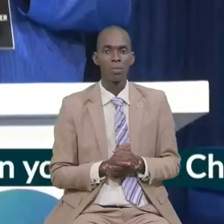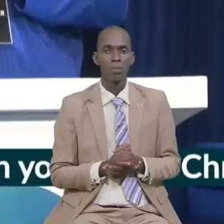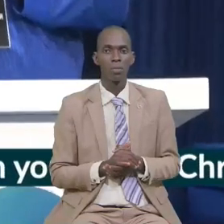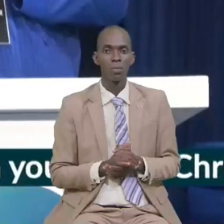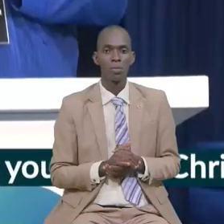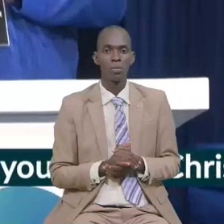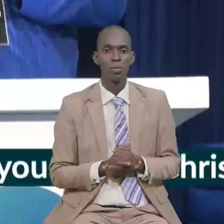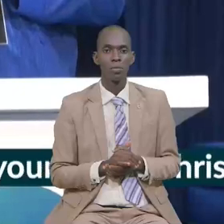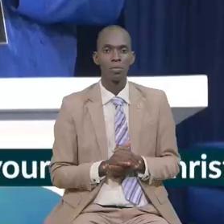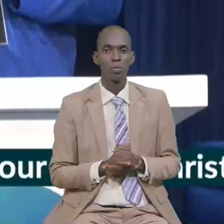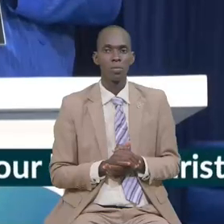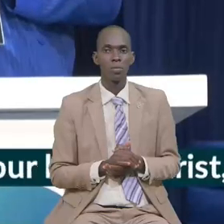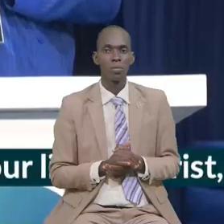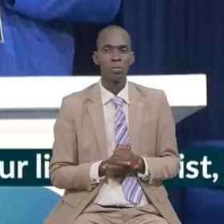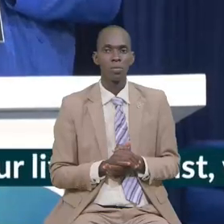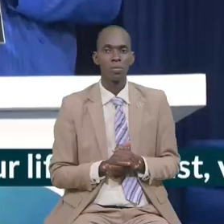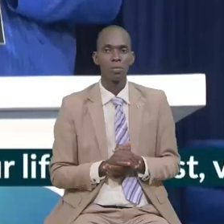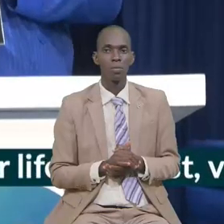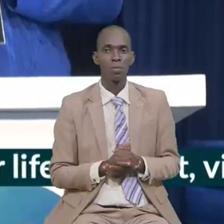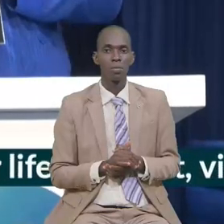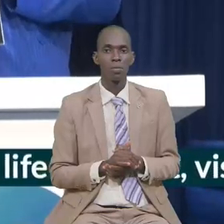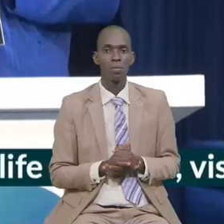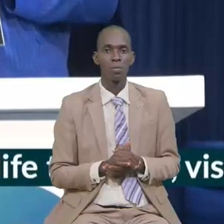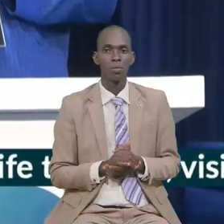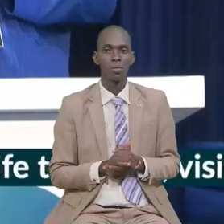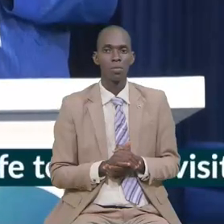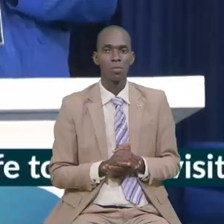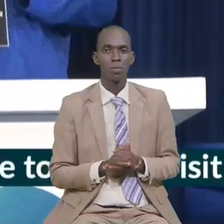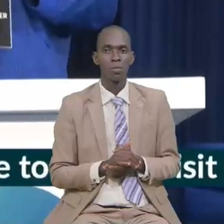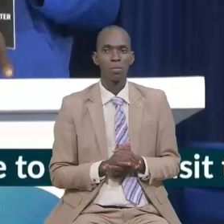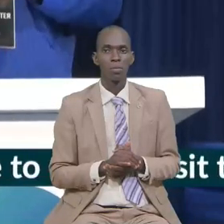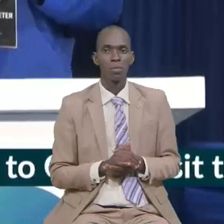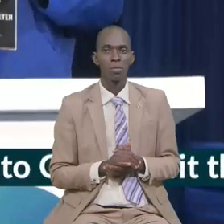44 92 et puis 63.